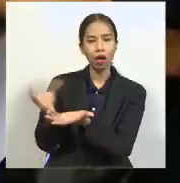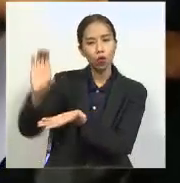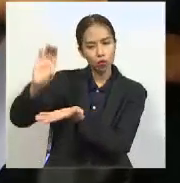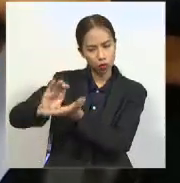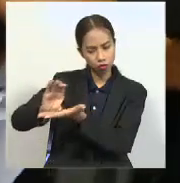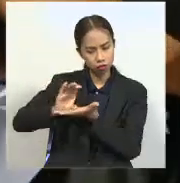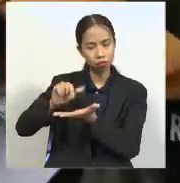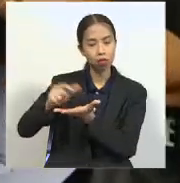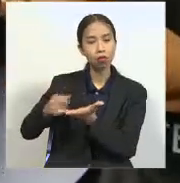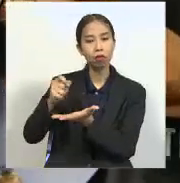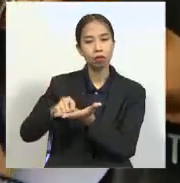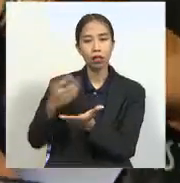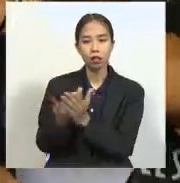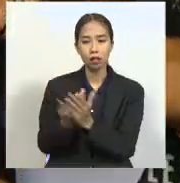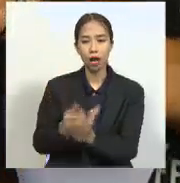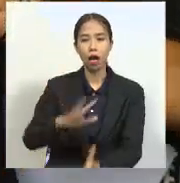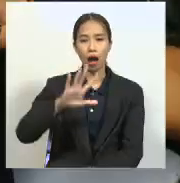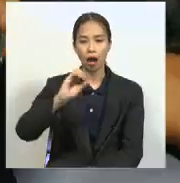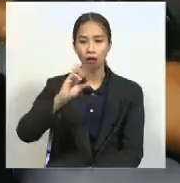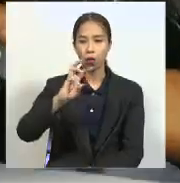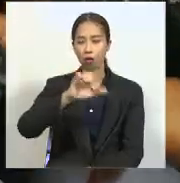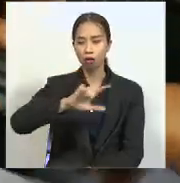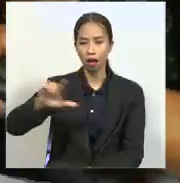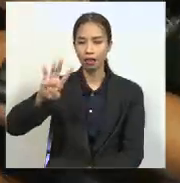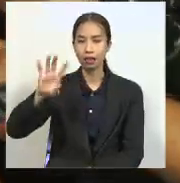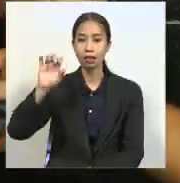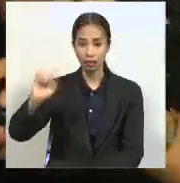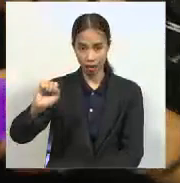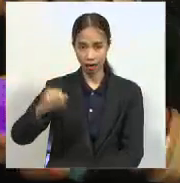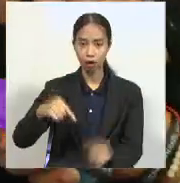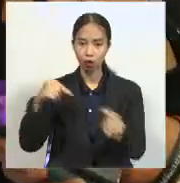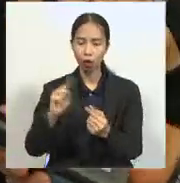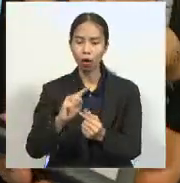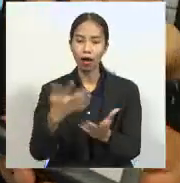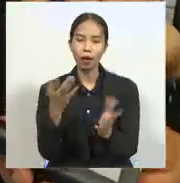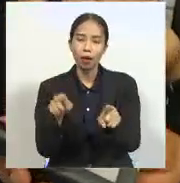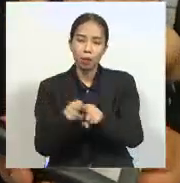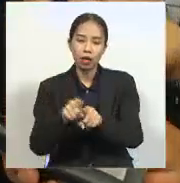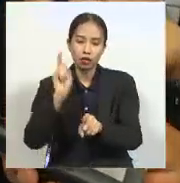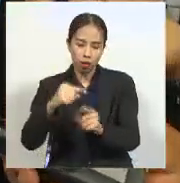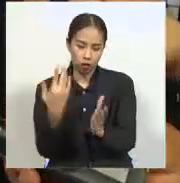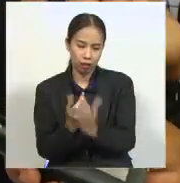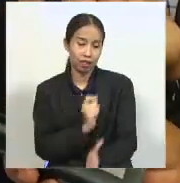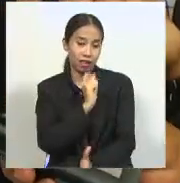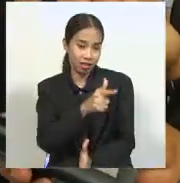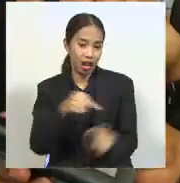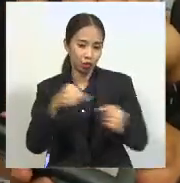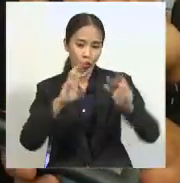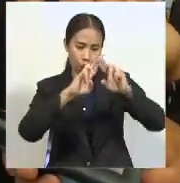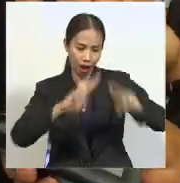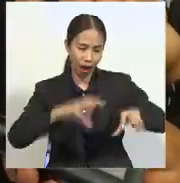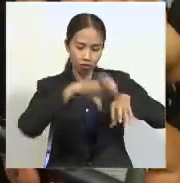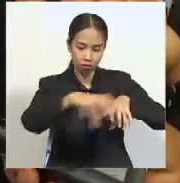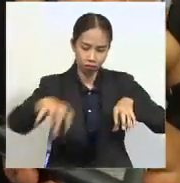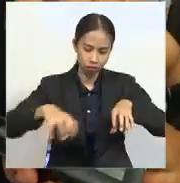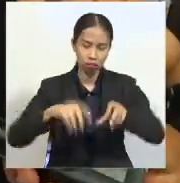ริ่มต้น56ล้าน4แสนบาทเป็นค่าเวรคืนหรือย้ายให้ผู้มีสิทธิ์หรือผู้บุกรุกหรือบอก